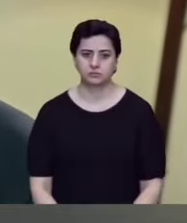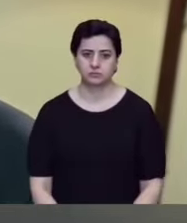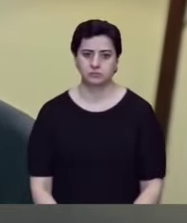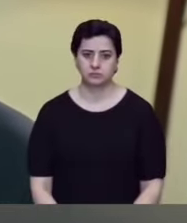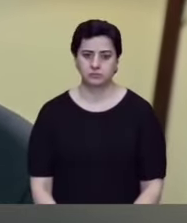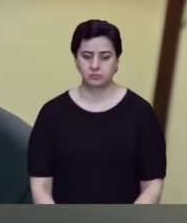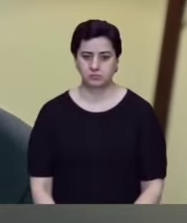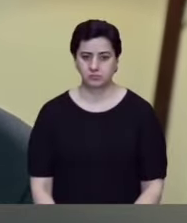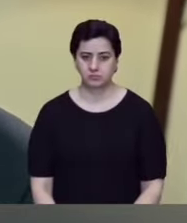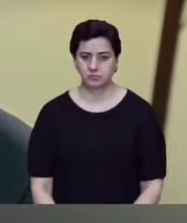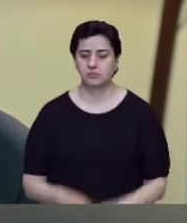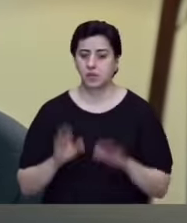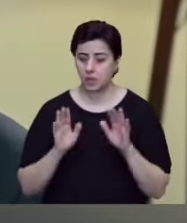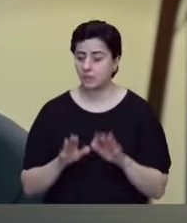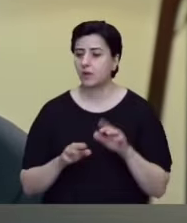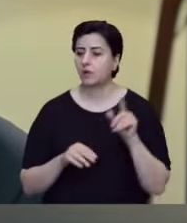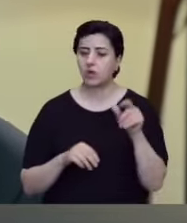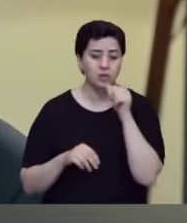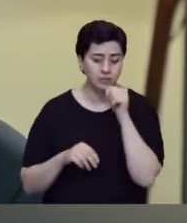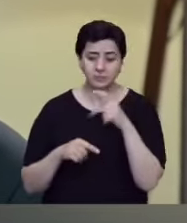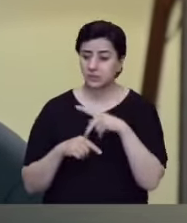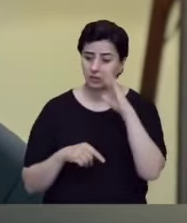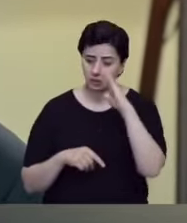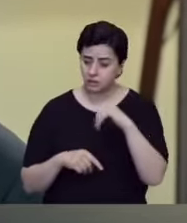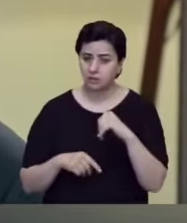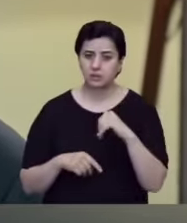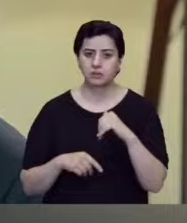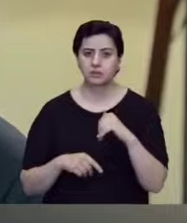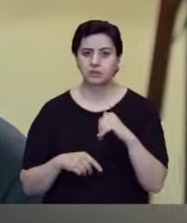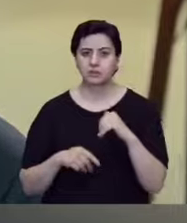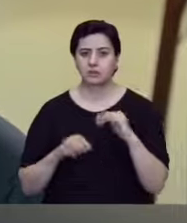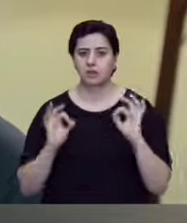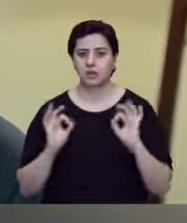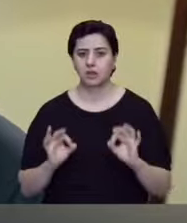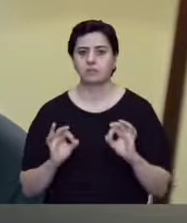Ama bu adam Zehra'yı ne zaman çağırırsa çağırsın yanına gidiyor.